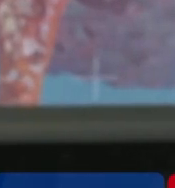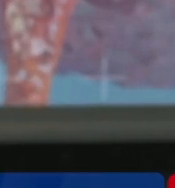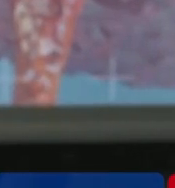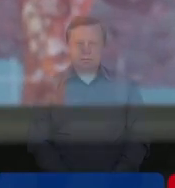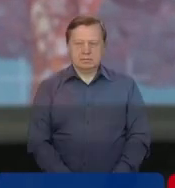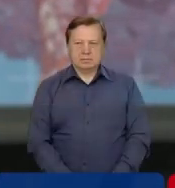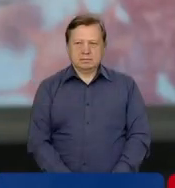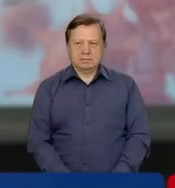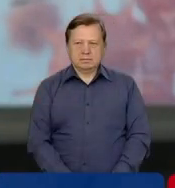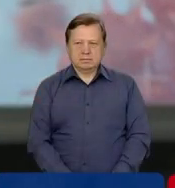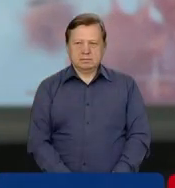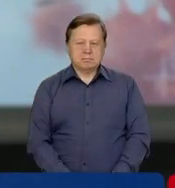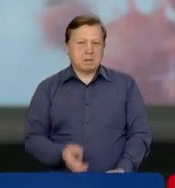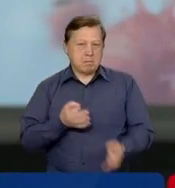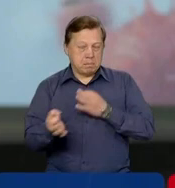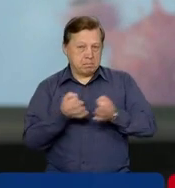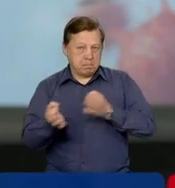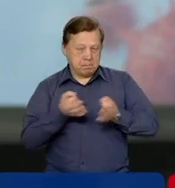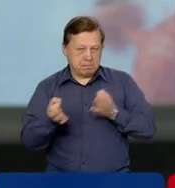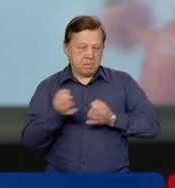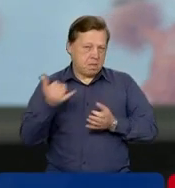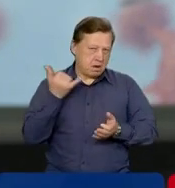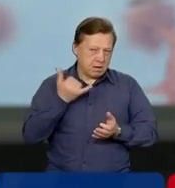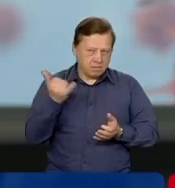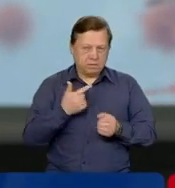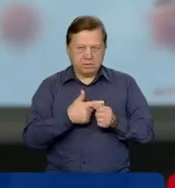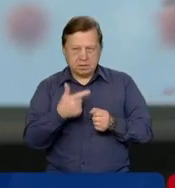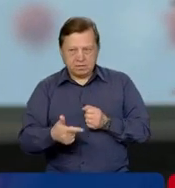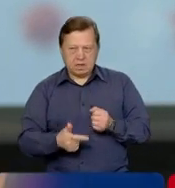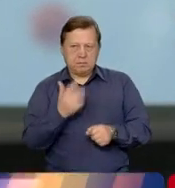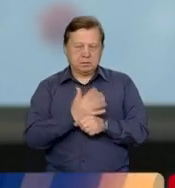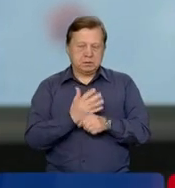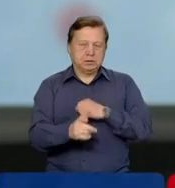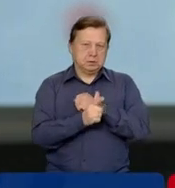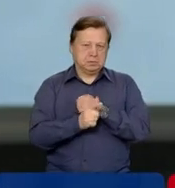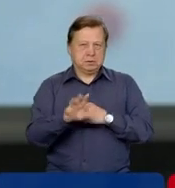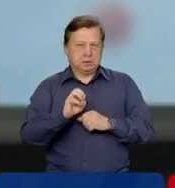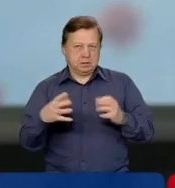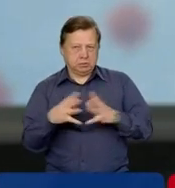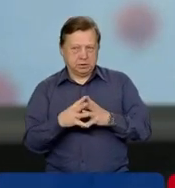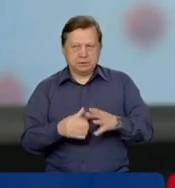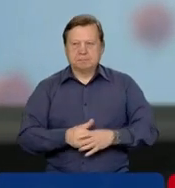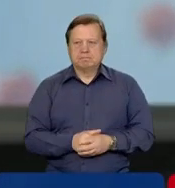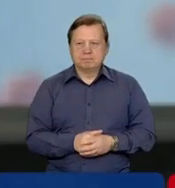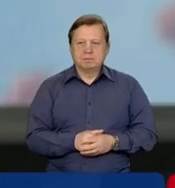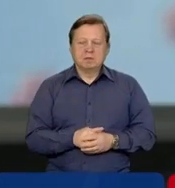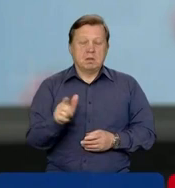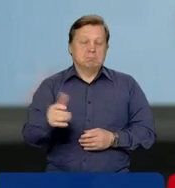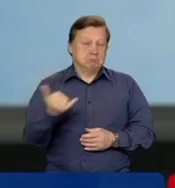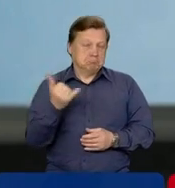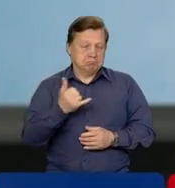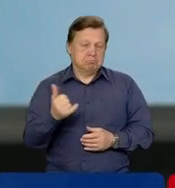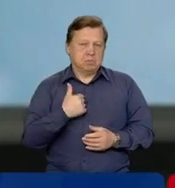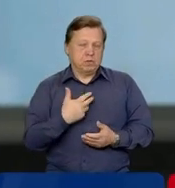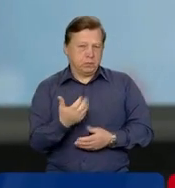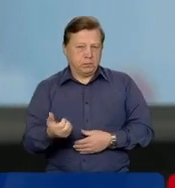dobry. Pytania naszych widzów zadawane drogą telefoniczną 22 50 70 410. Rejestrujemy takie pytania,